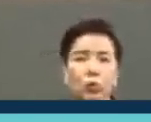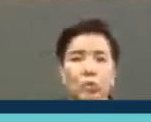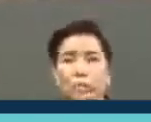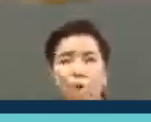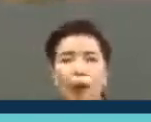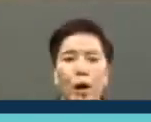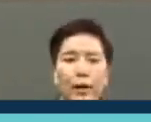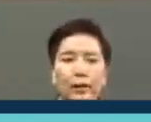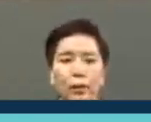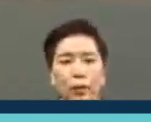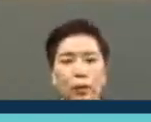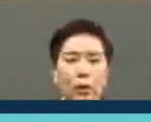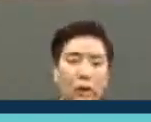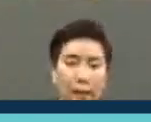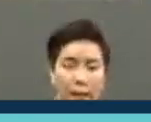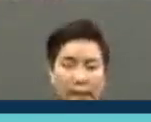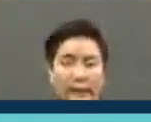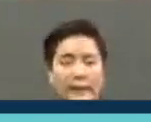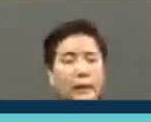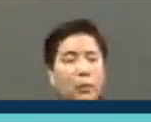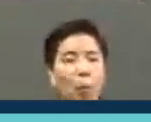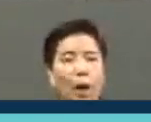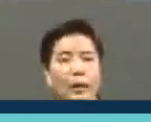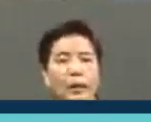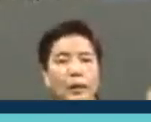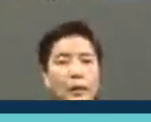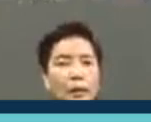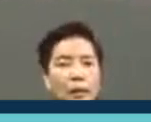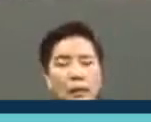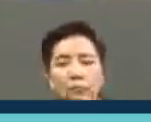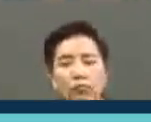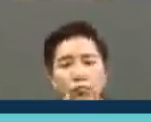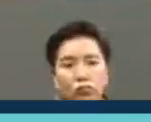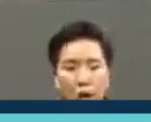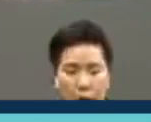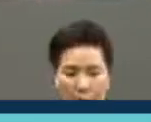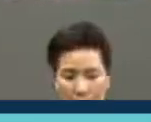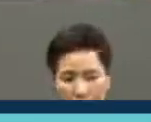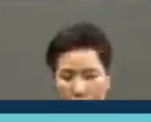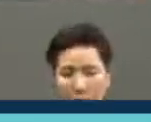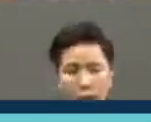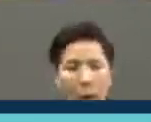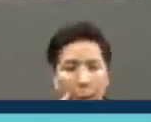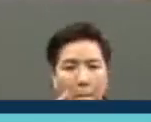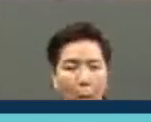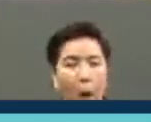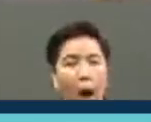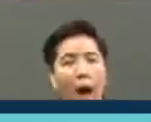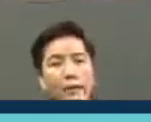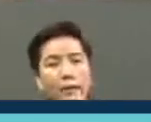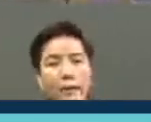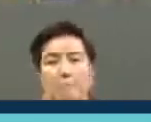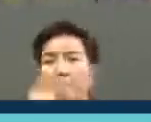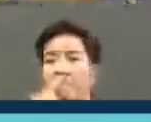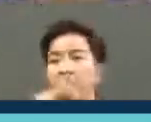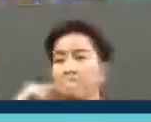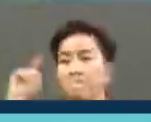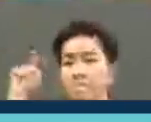ราะประเทศไทยมีประชาชนประเพณีและวัฒนธรรมที่เป็นซอฟต์พาวเวอร์และเป็นประเทศจุดหมายปลายท